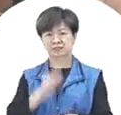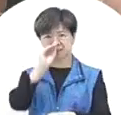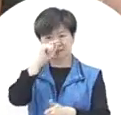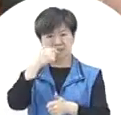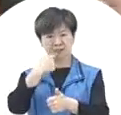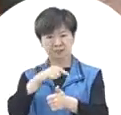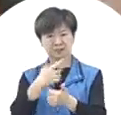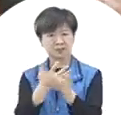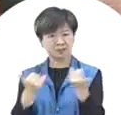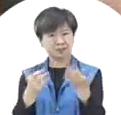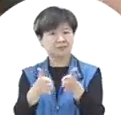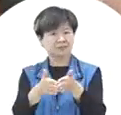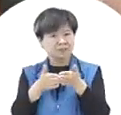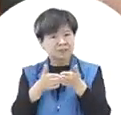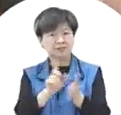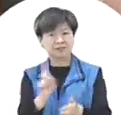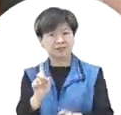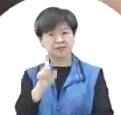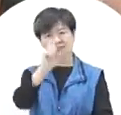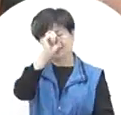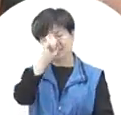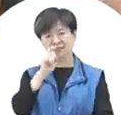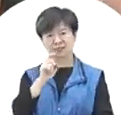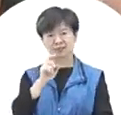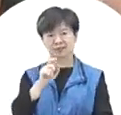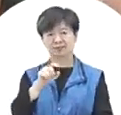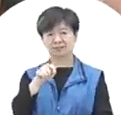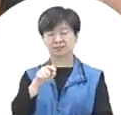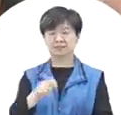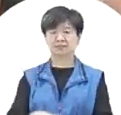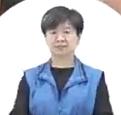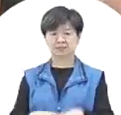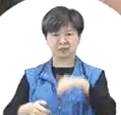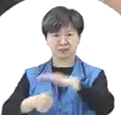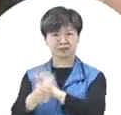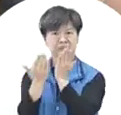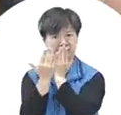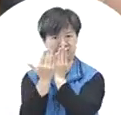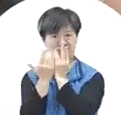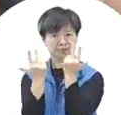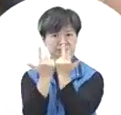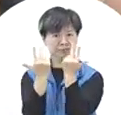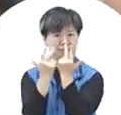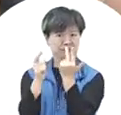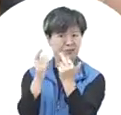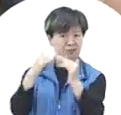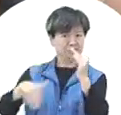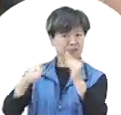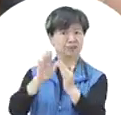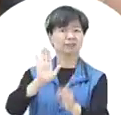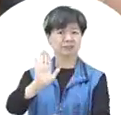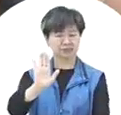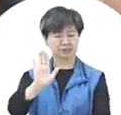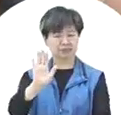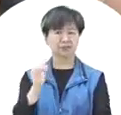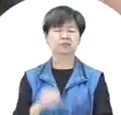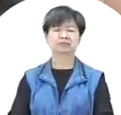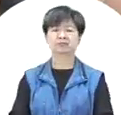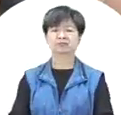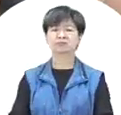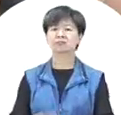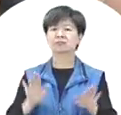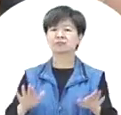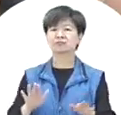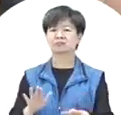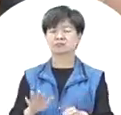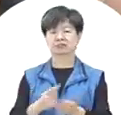的是什么？是希望能够他你们来赌的时候，新北市有这个学校，假如。因为现在我们把它设定